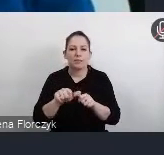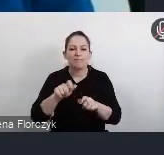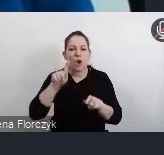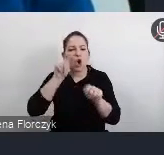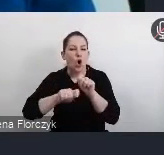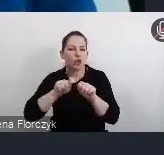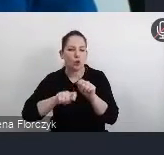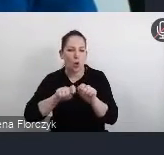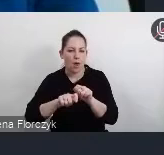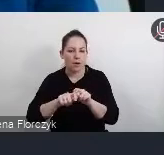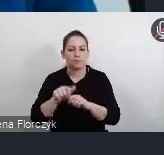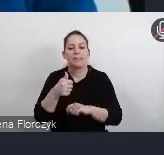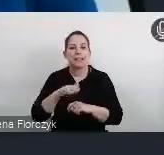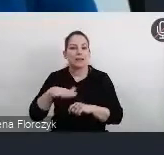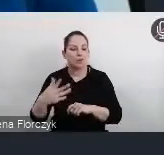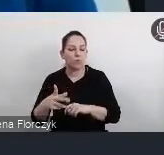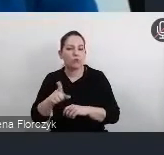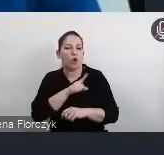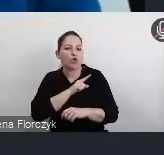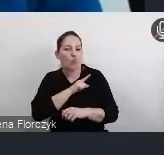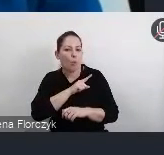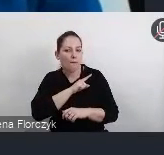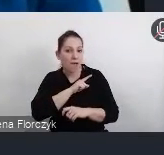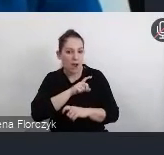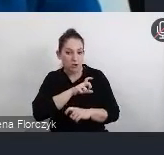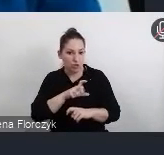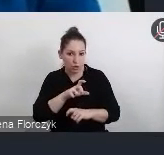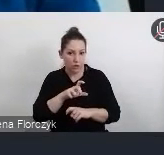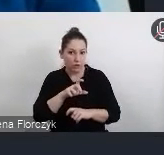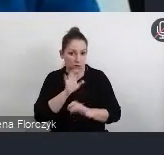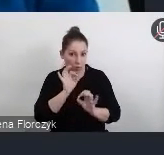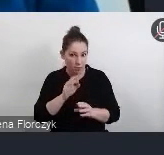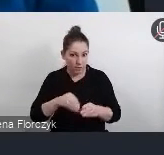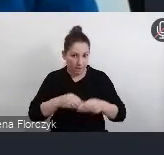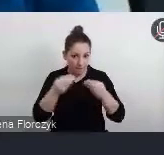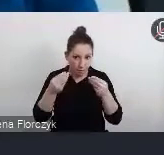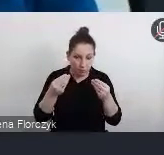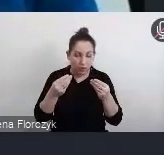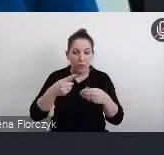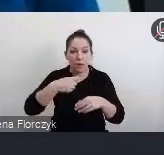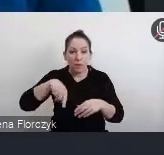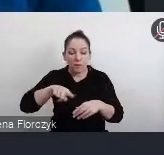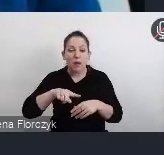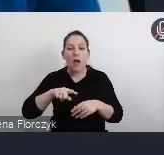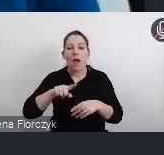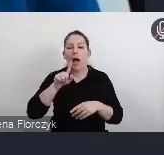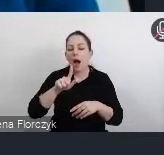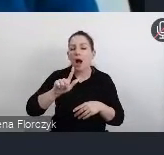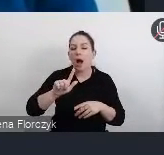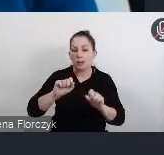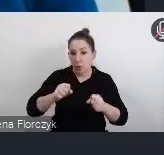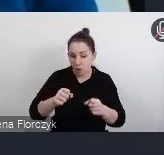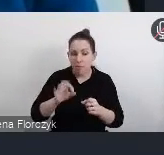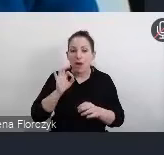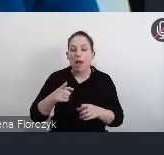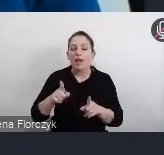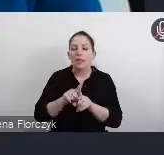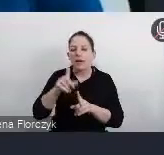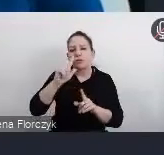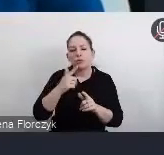strony czuwa nad tym, czy dobrze funkcjonujemy, ale z drugiej strony również sygnalizuje,